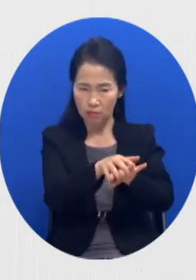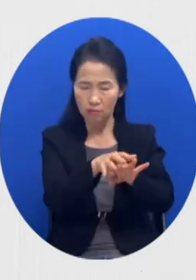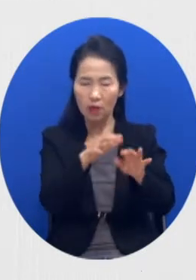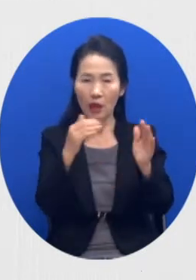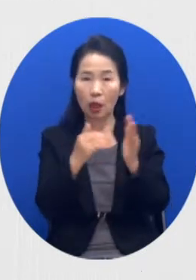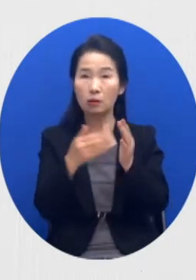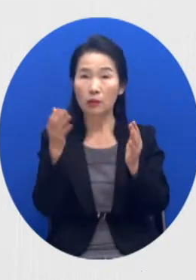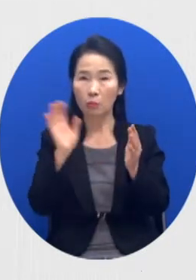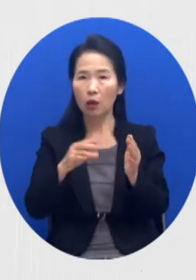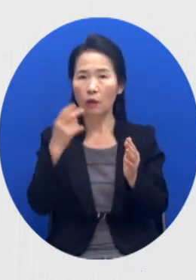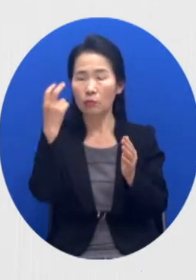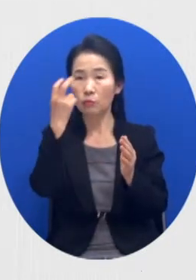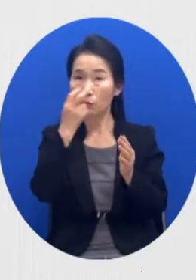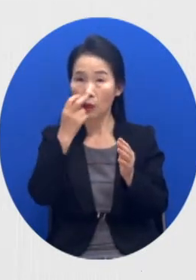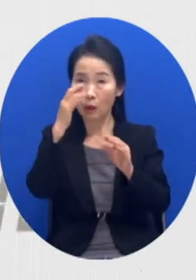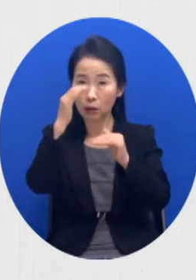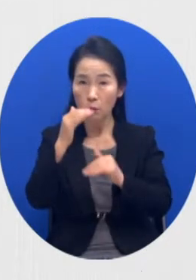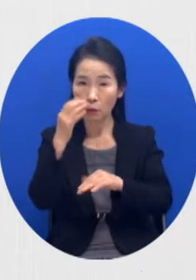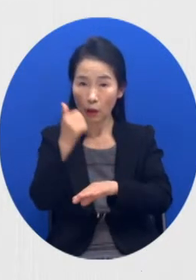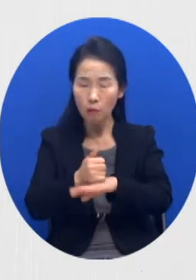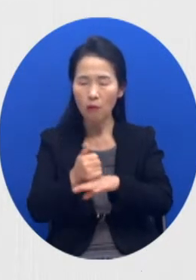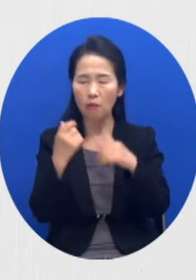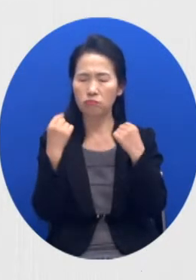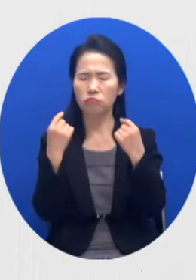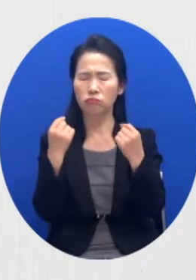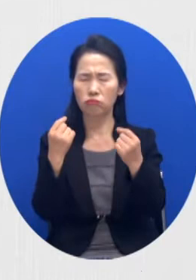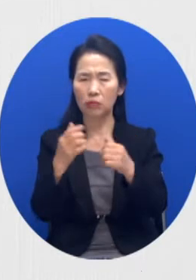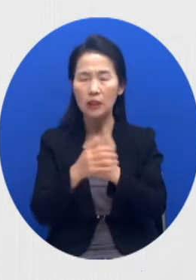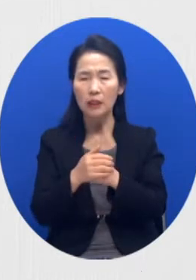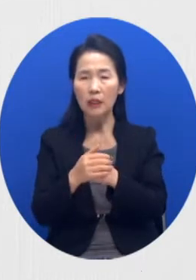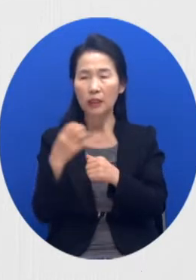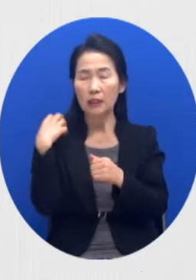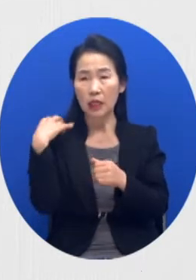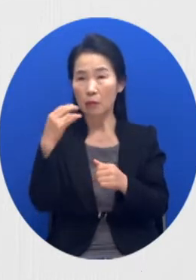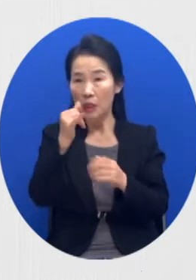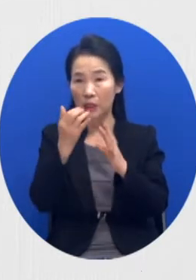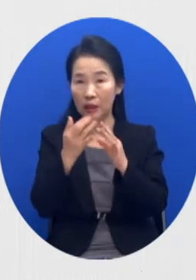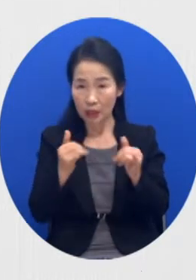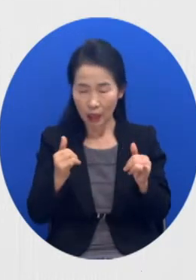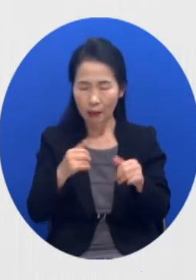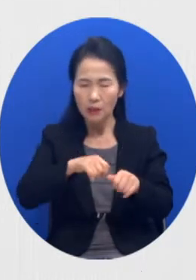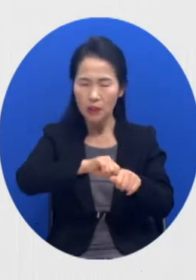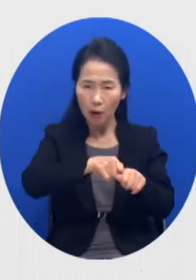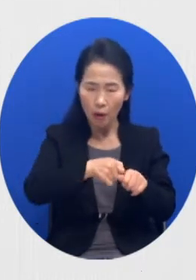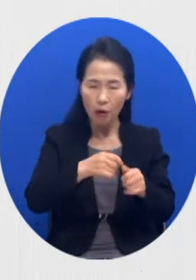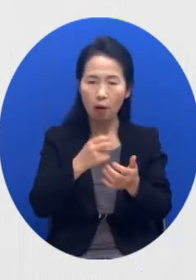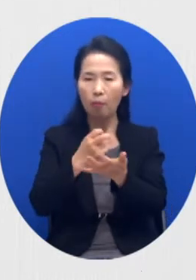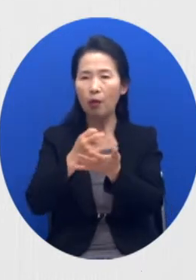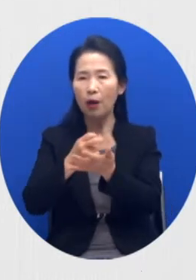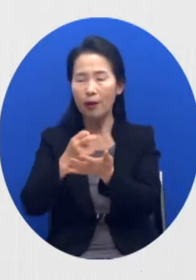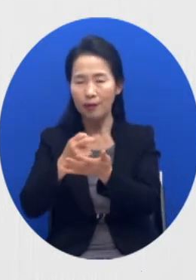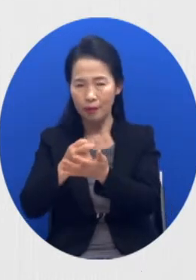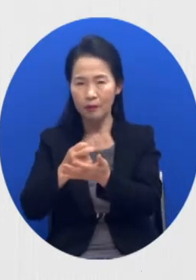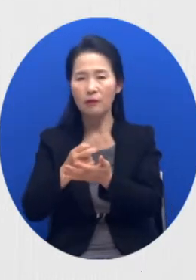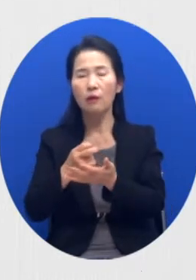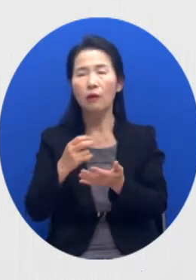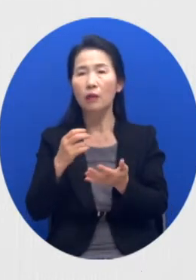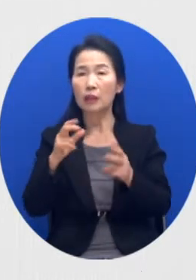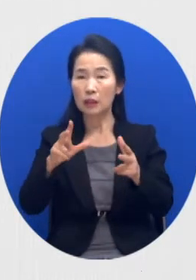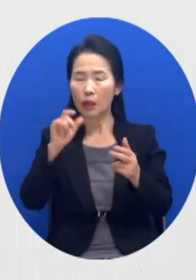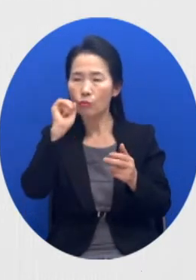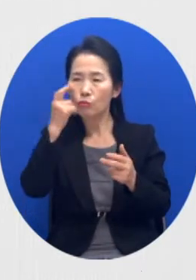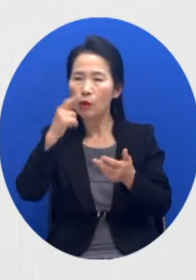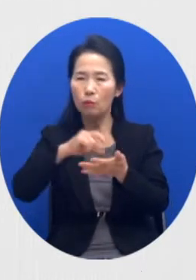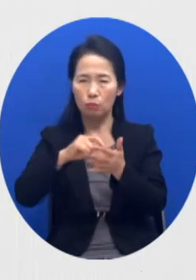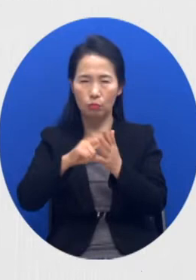여전히 조사는 제자리 걸음입니다. 세월호 참사에 책임 있는 인원들을 처벌하는 관련 법안의 공소시효는 6개월여가 남은